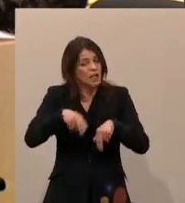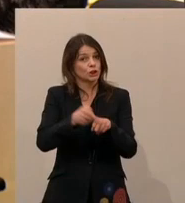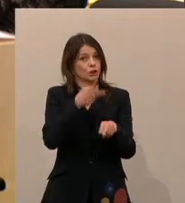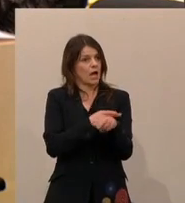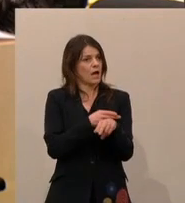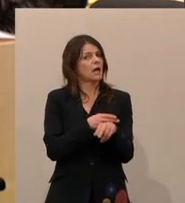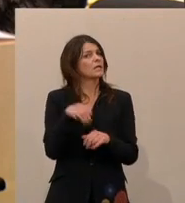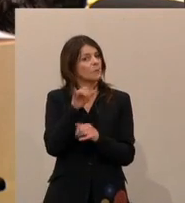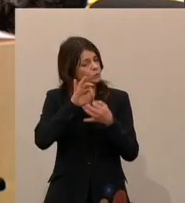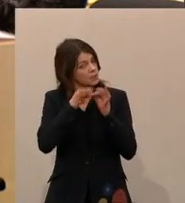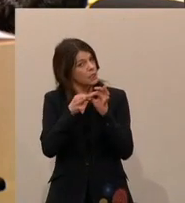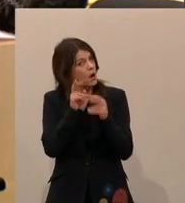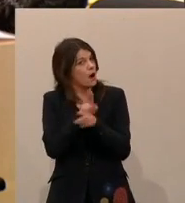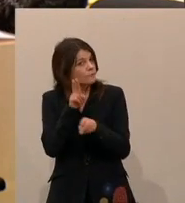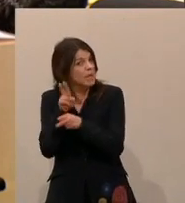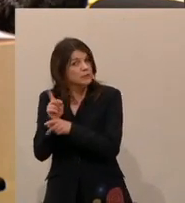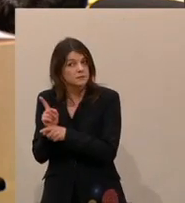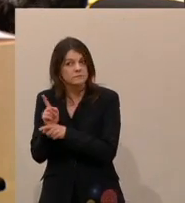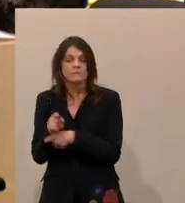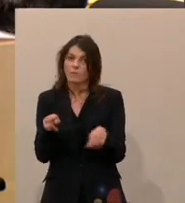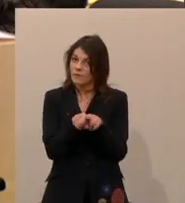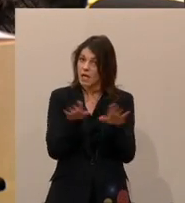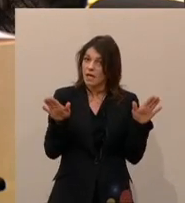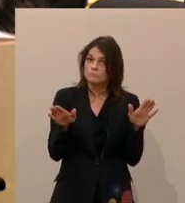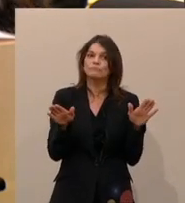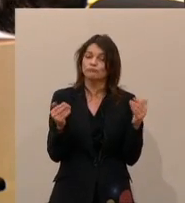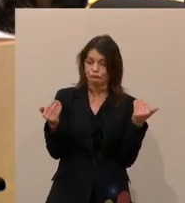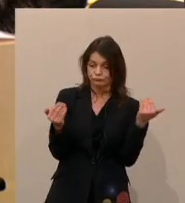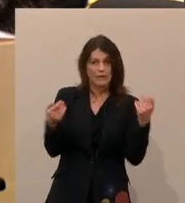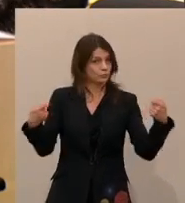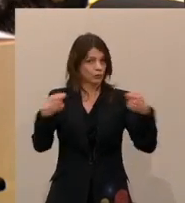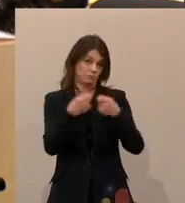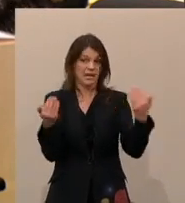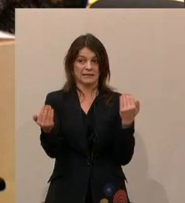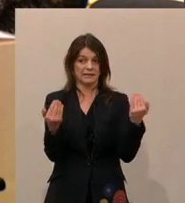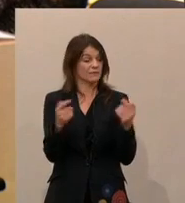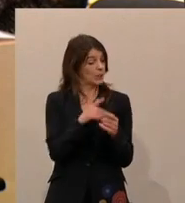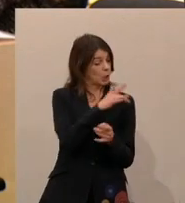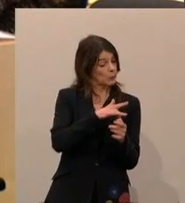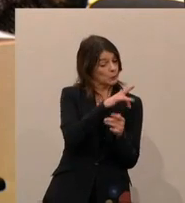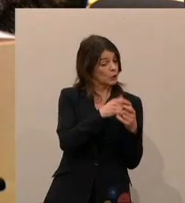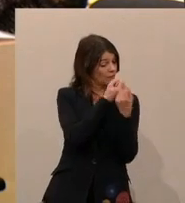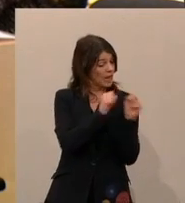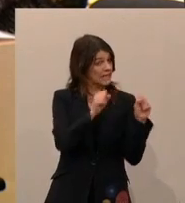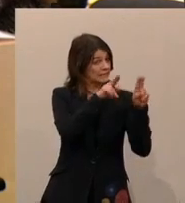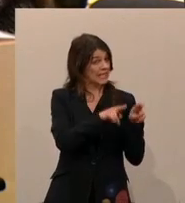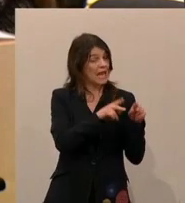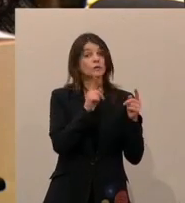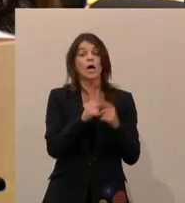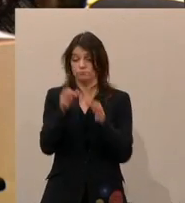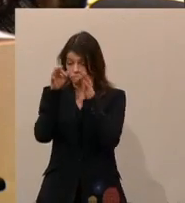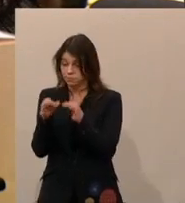Rechtsstaat immer sehr, sehr genau darauf zu achten ist, dass es eine Verhältnismäßigkeit zwischen den Grund- und den Freiheitsrechten und den